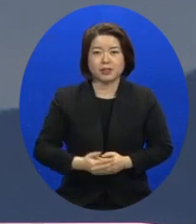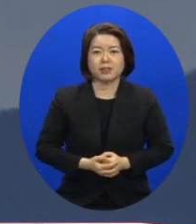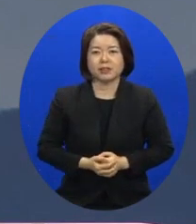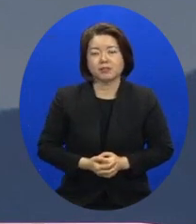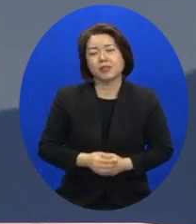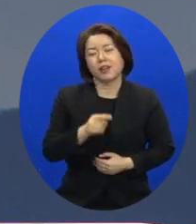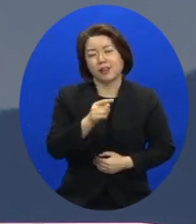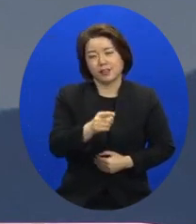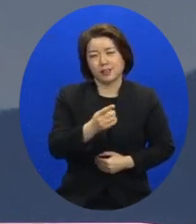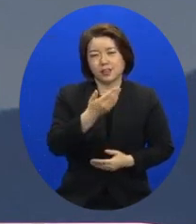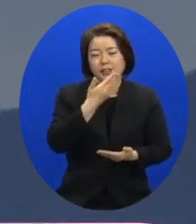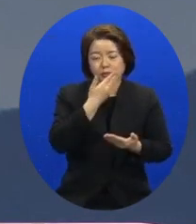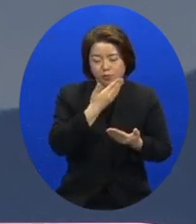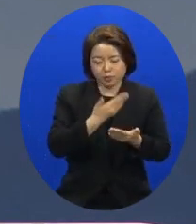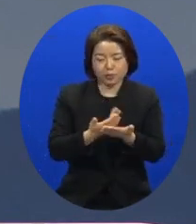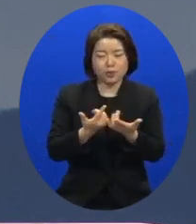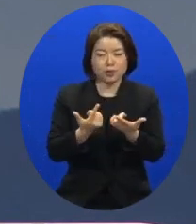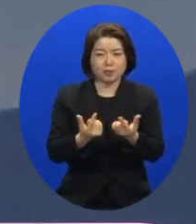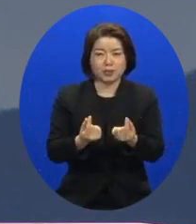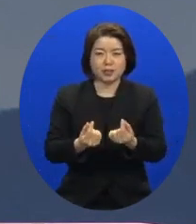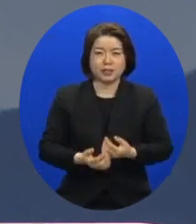점이 중요한 것입니다.